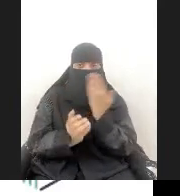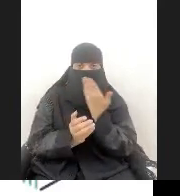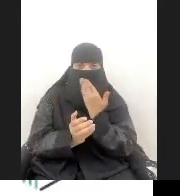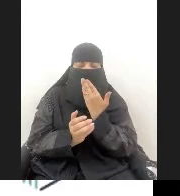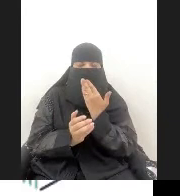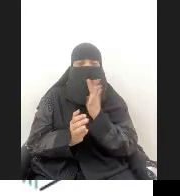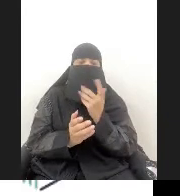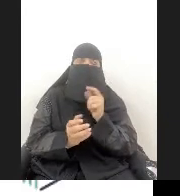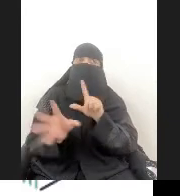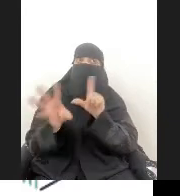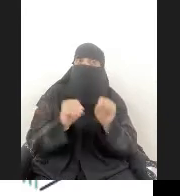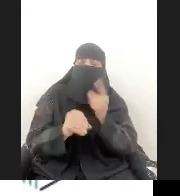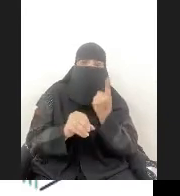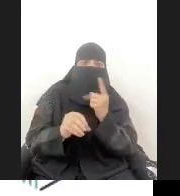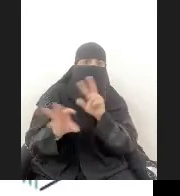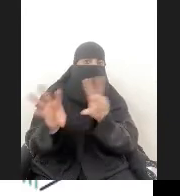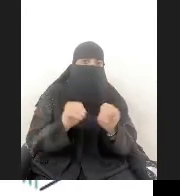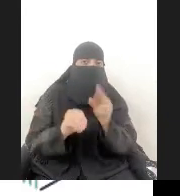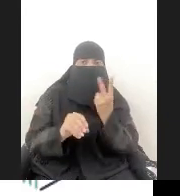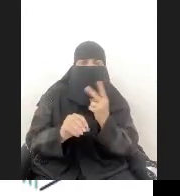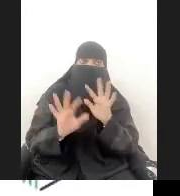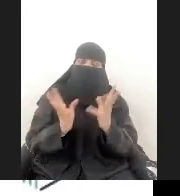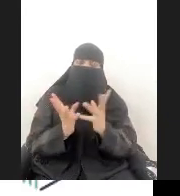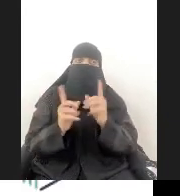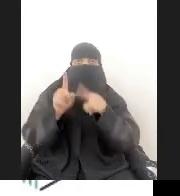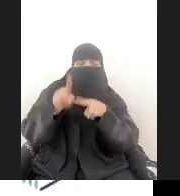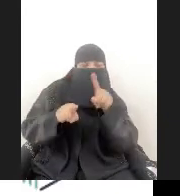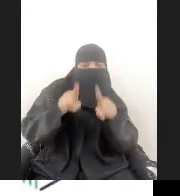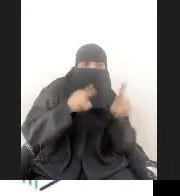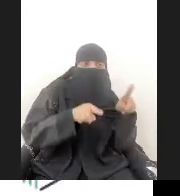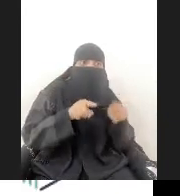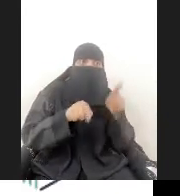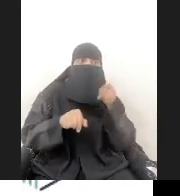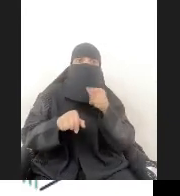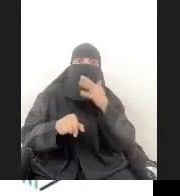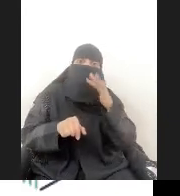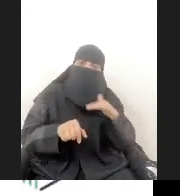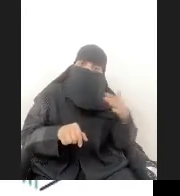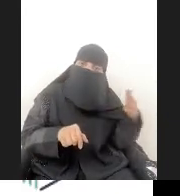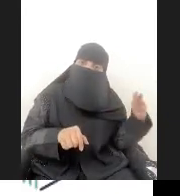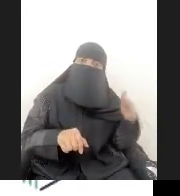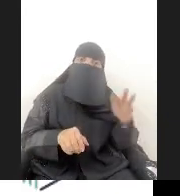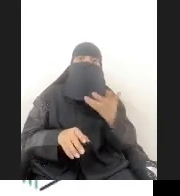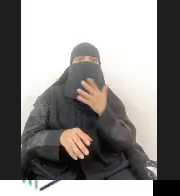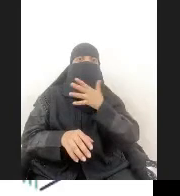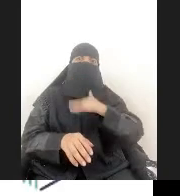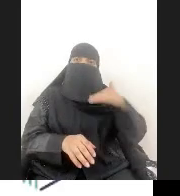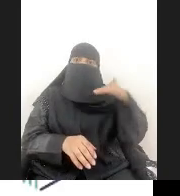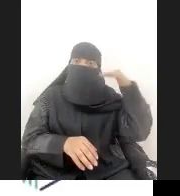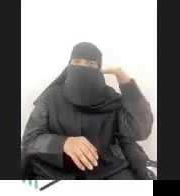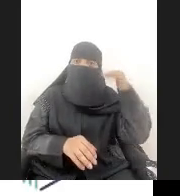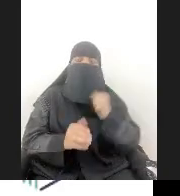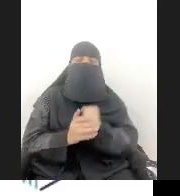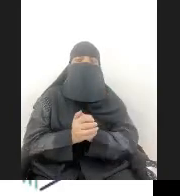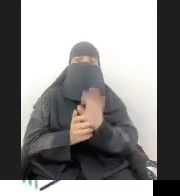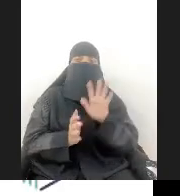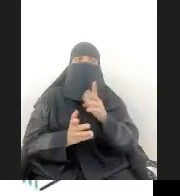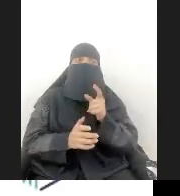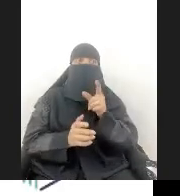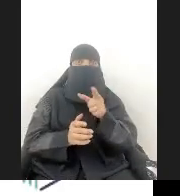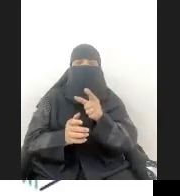العمرية، حسب المحتوى، حسب أهداف الوحدة. ربما يكون درس تعليمي صغير قصير جدا، ربما يكون للبرنامج